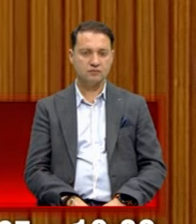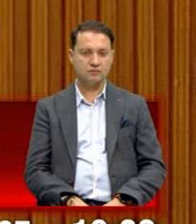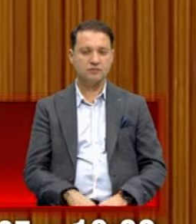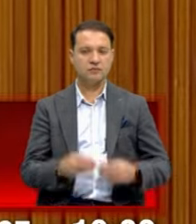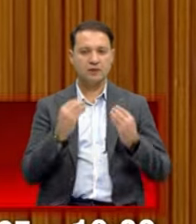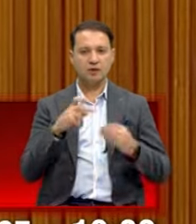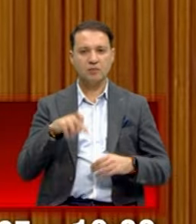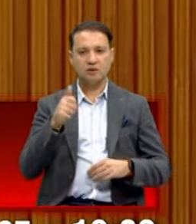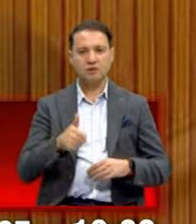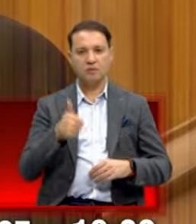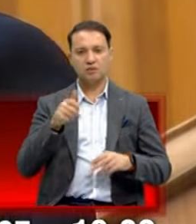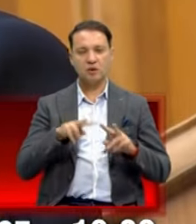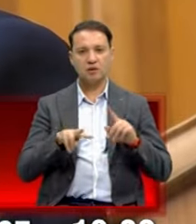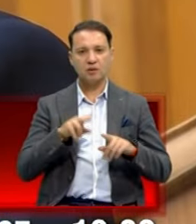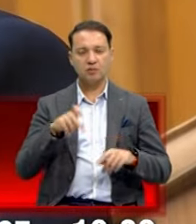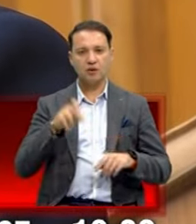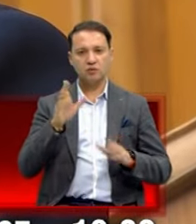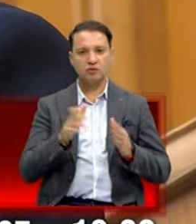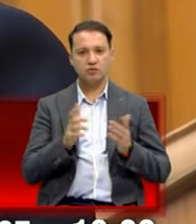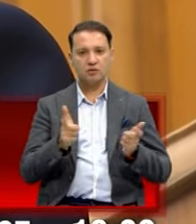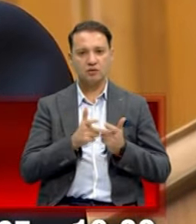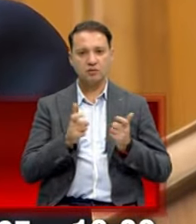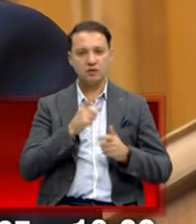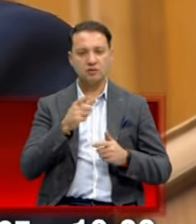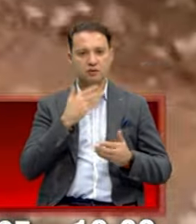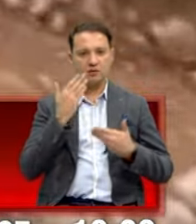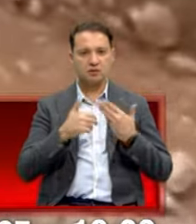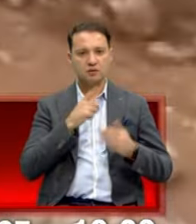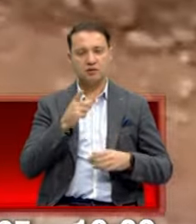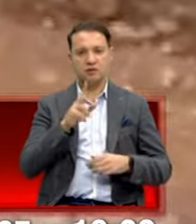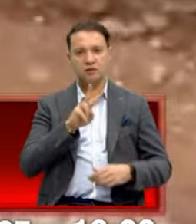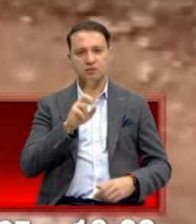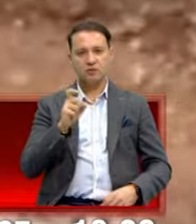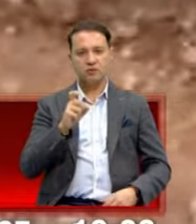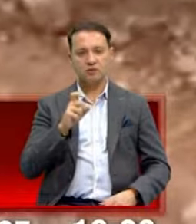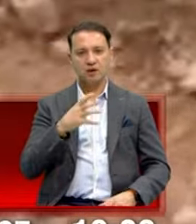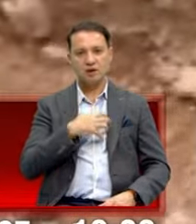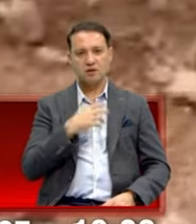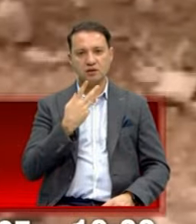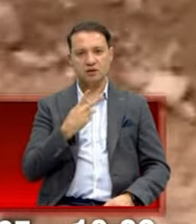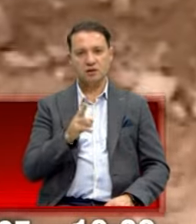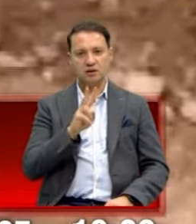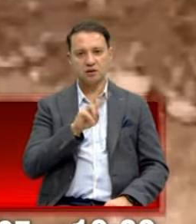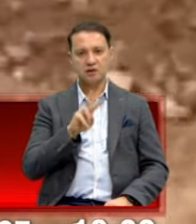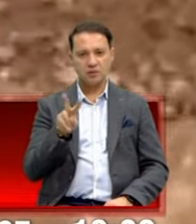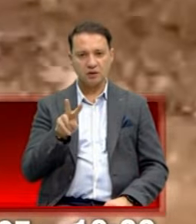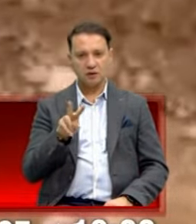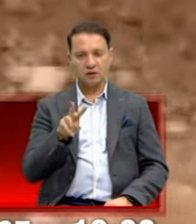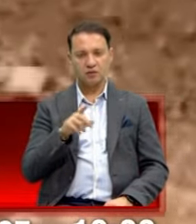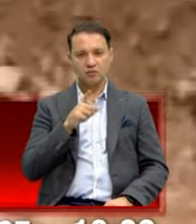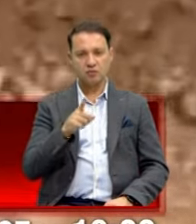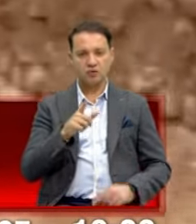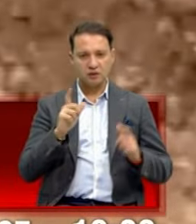İYİ Parti Genel Başkanı Meral Akşener, partisinin grup toplantısında kürsüdeydi. 29 Haziran 2022'de